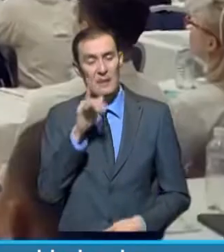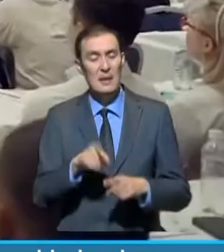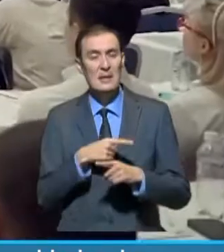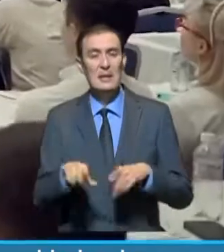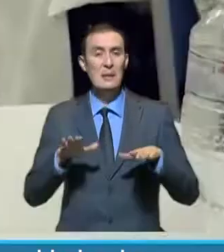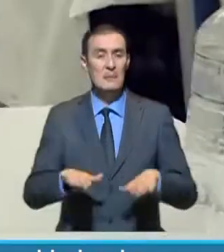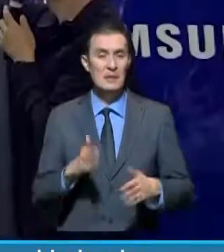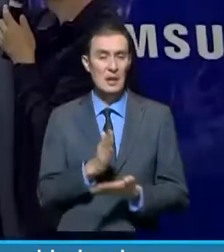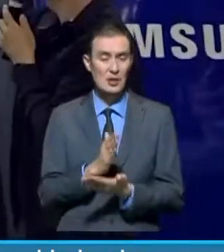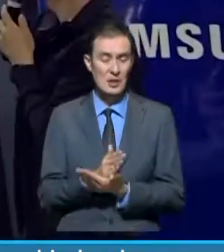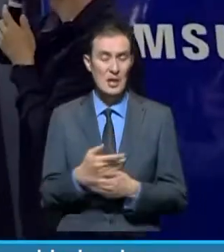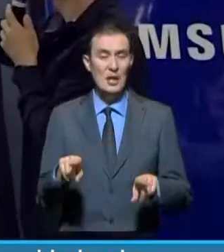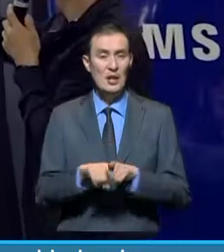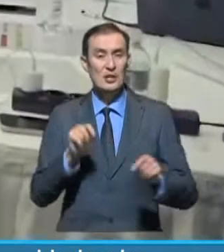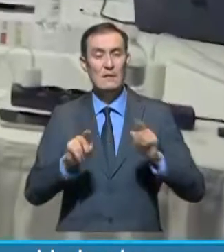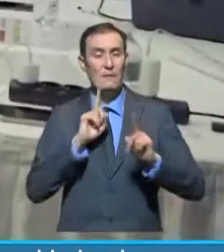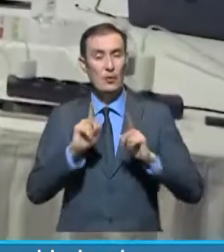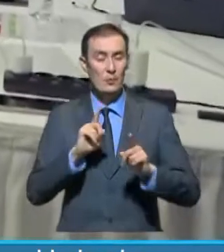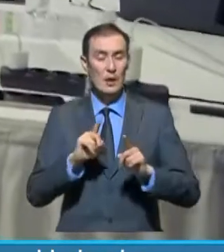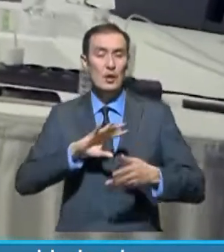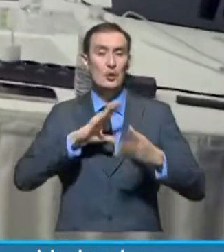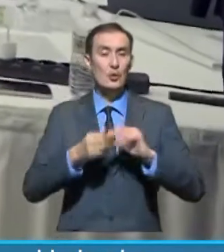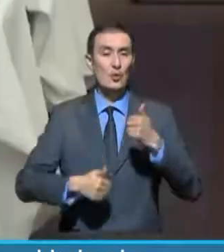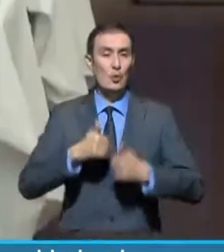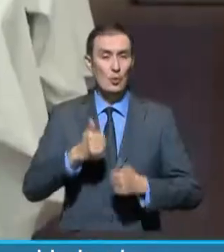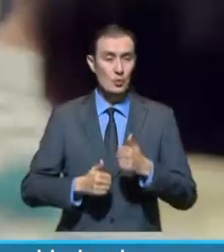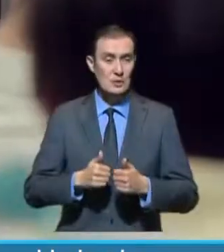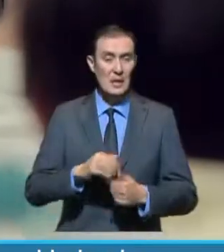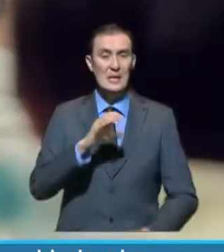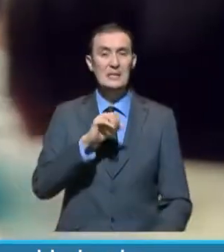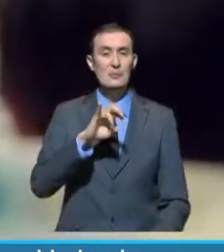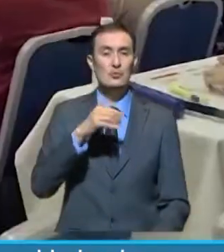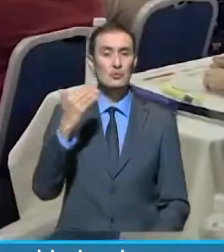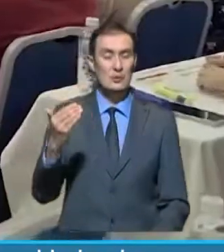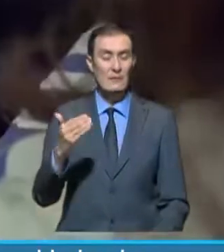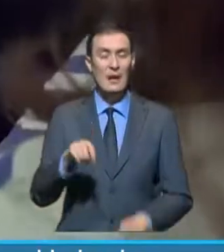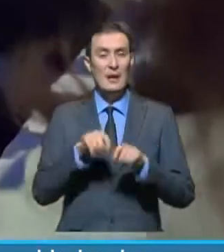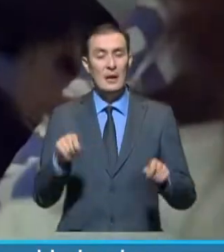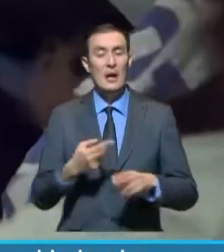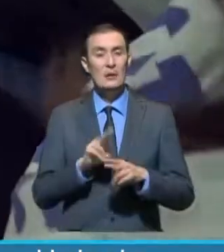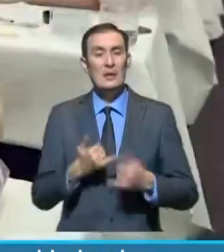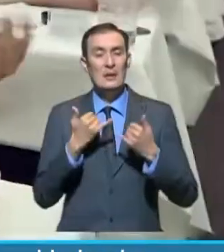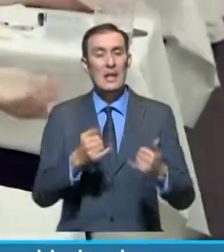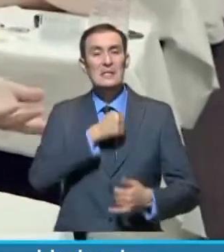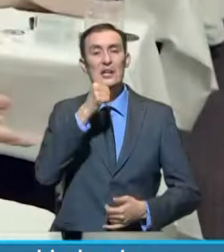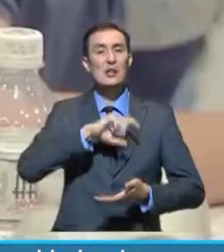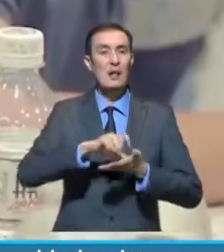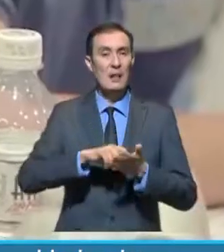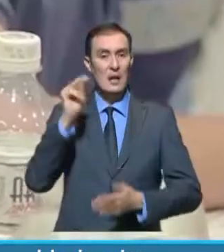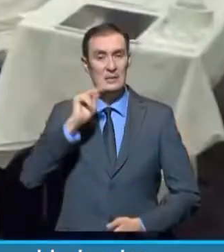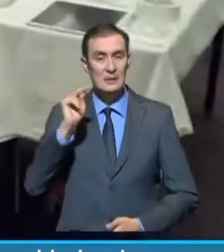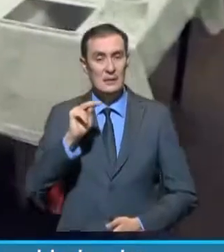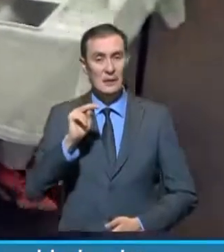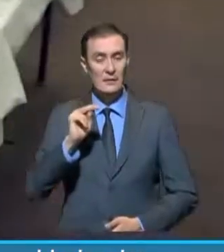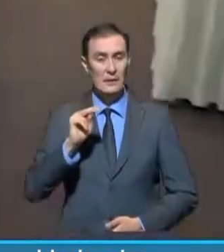место. Также в рамках форума подвели итоги конкурса Samsung Soul Tomorrow. Он ориентирован на старшеклассников. Свои